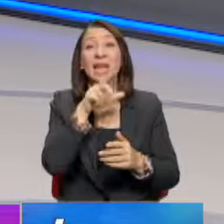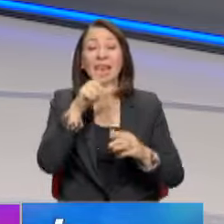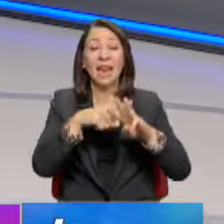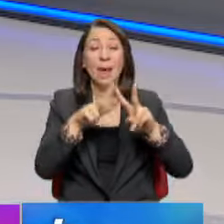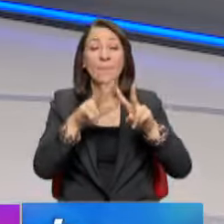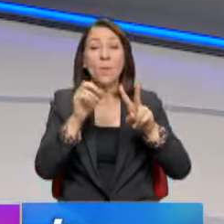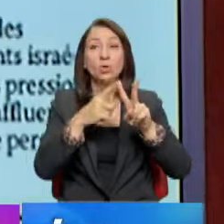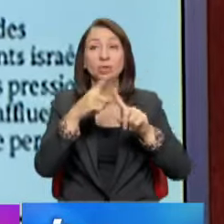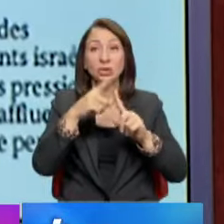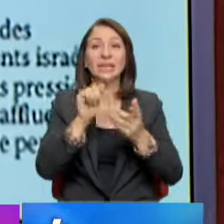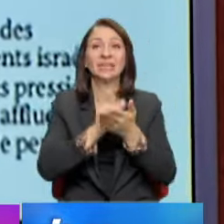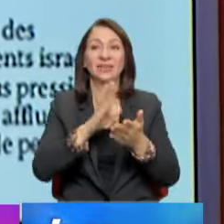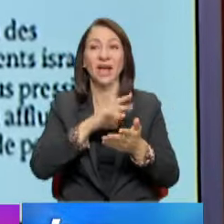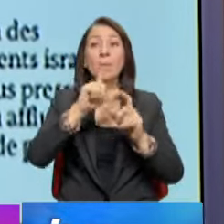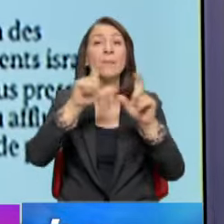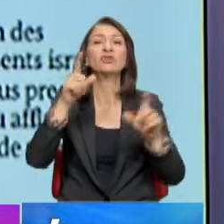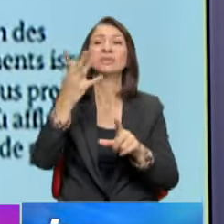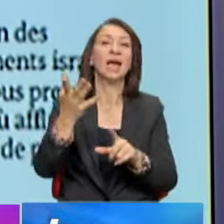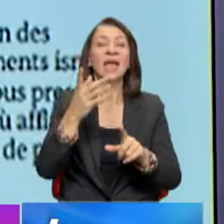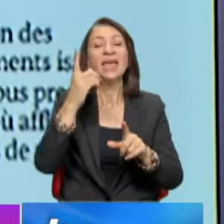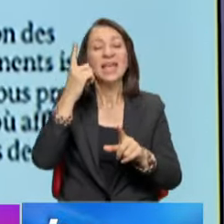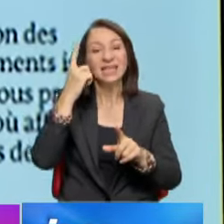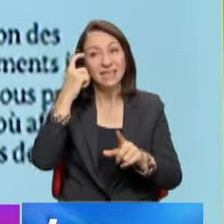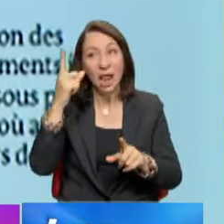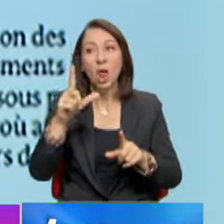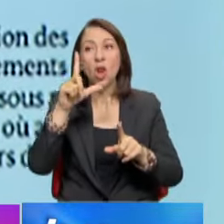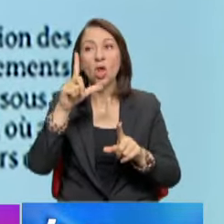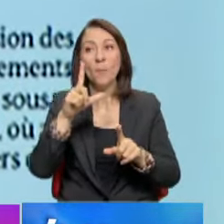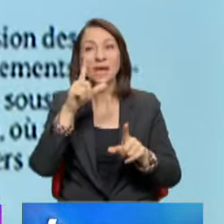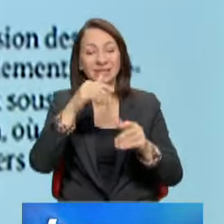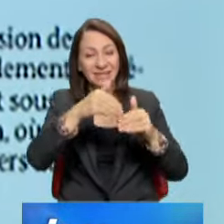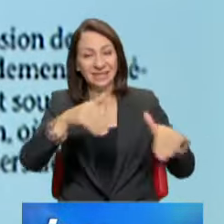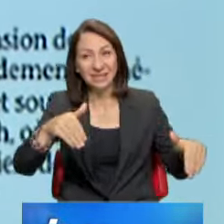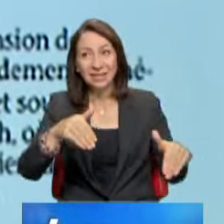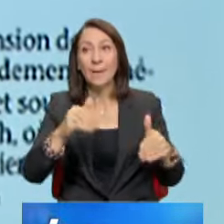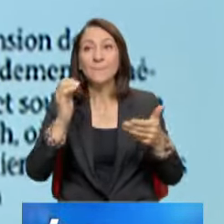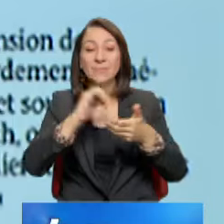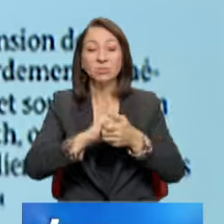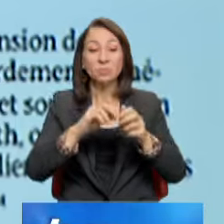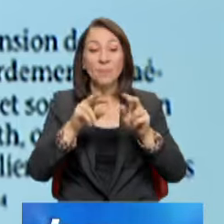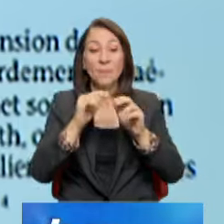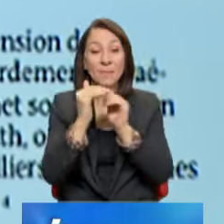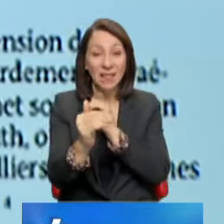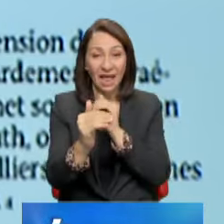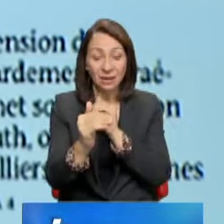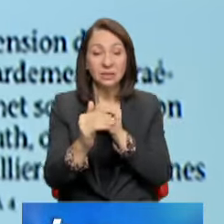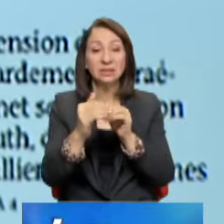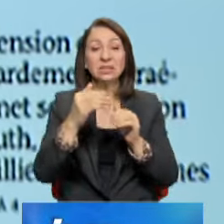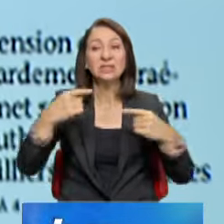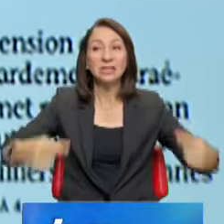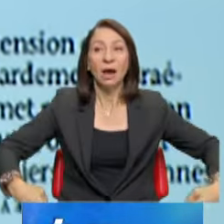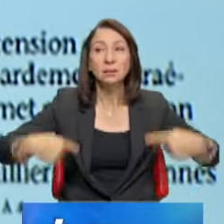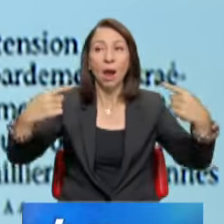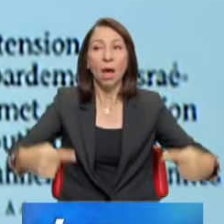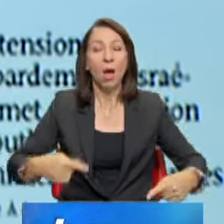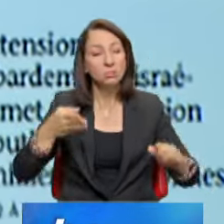Monde gazetesi var. Le Monde gazetesinin manşetinde İsrail'in Lübnan sınırında Birleşmiş Milletler üstüne tanklarla